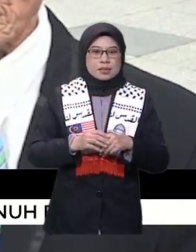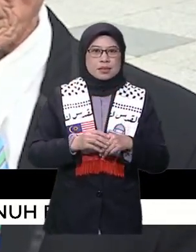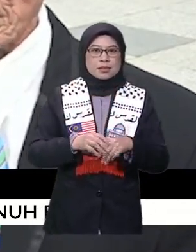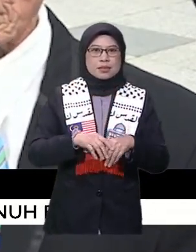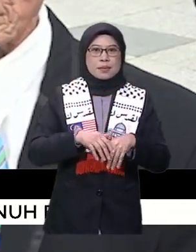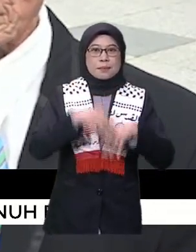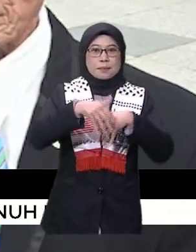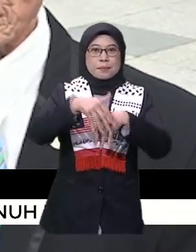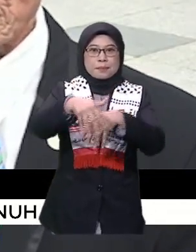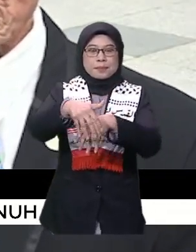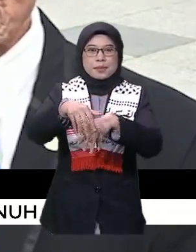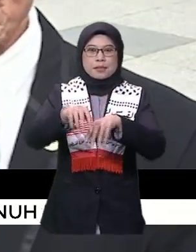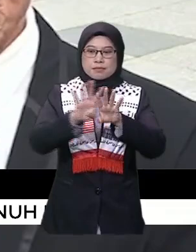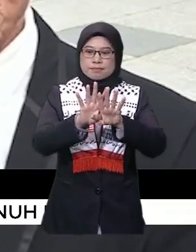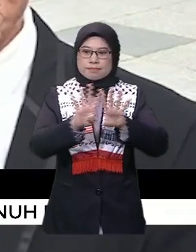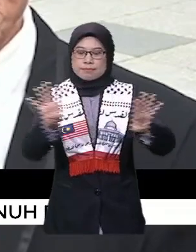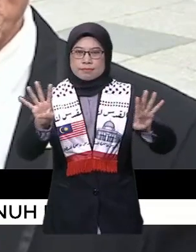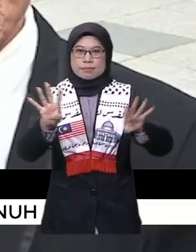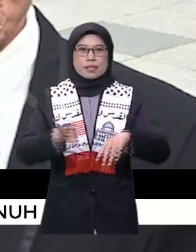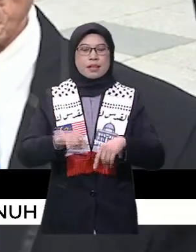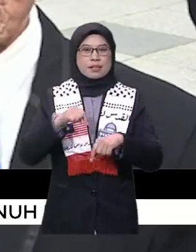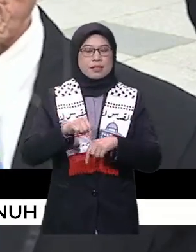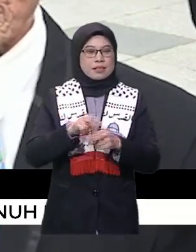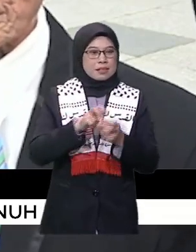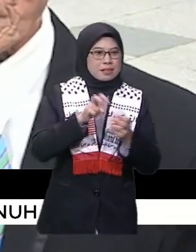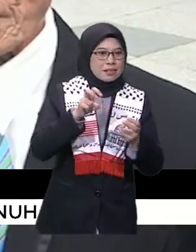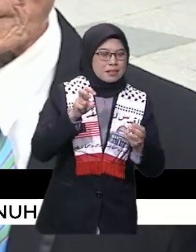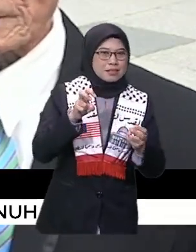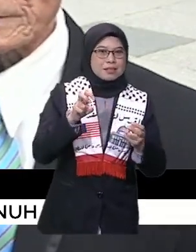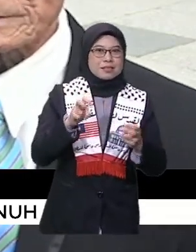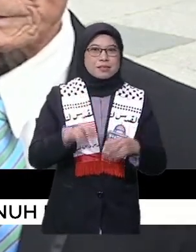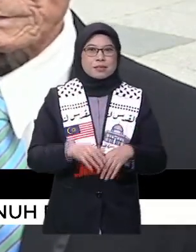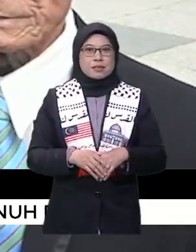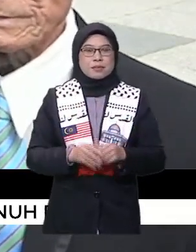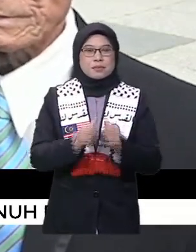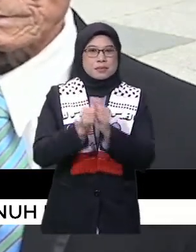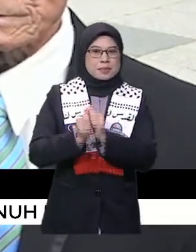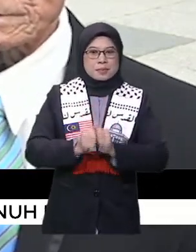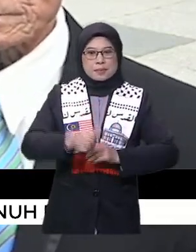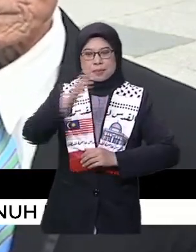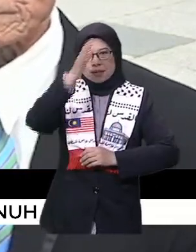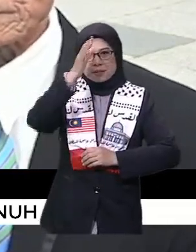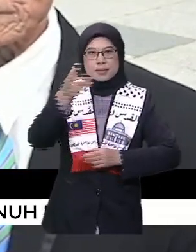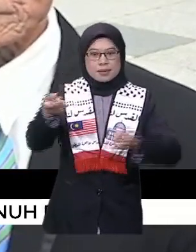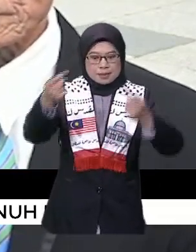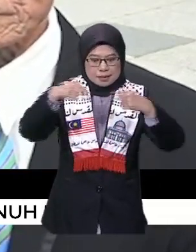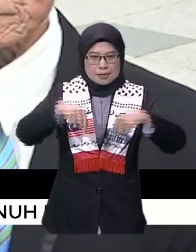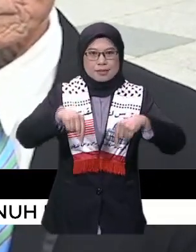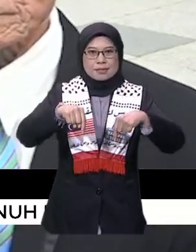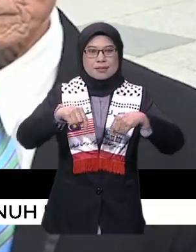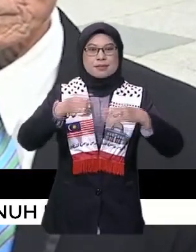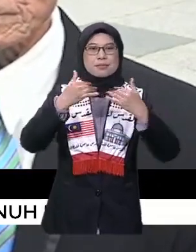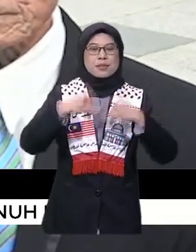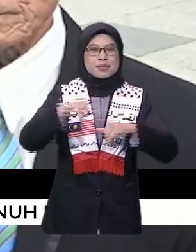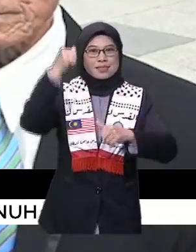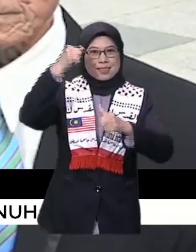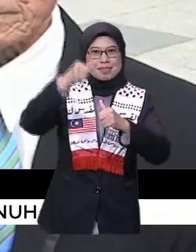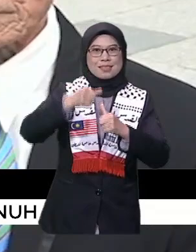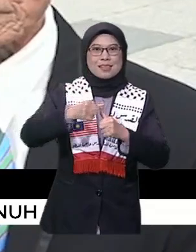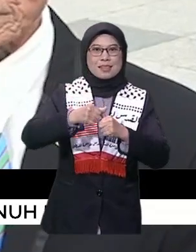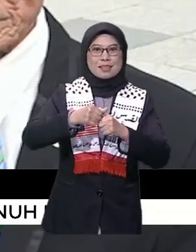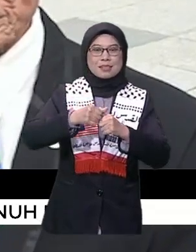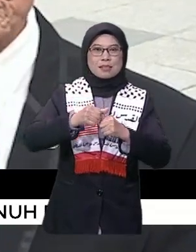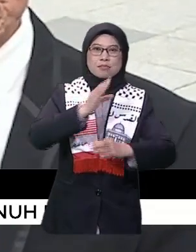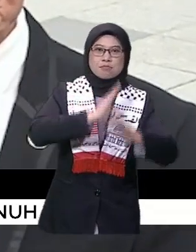perarakan ini lah. Jadi betul-betul rasa teruja bersama dengan bapa pergi ke sini. Masih dikenang lah